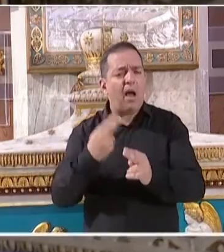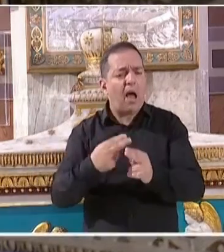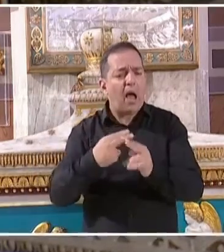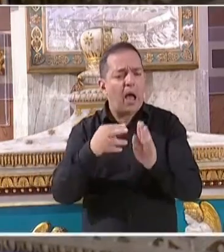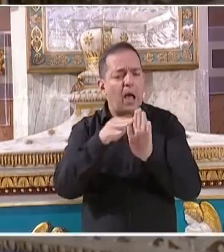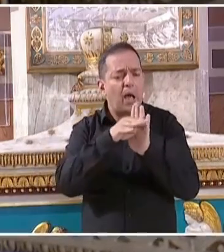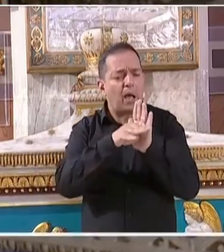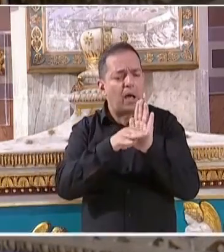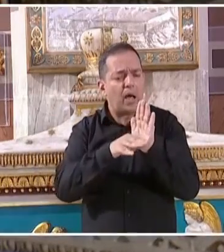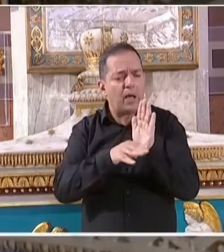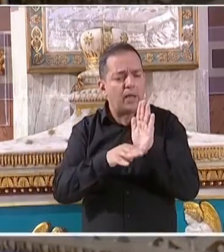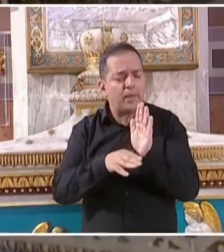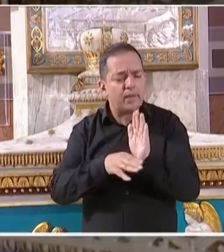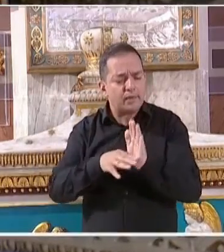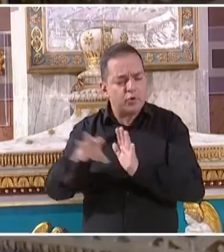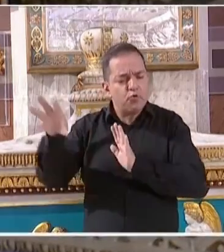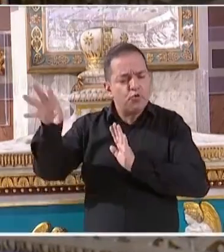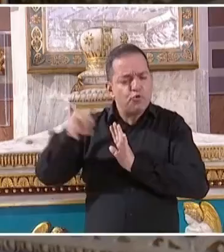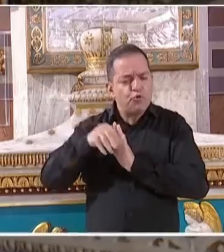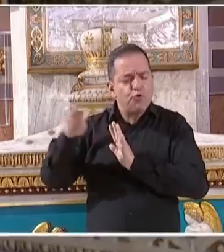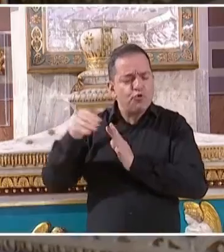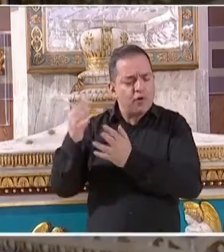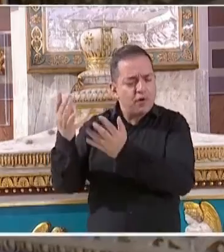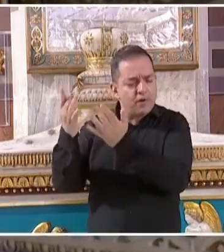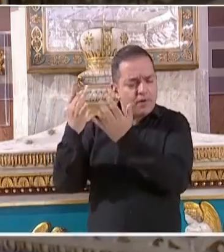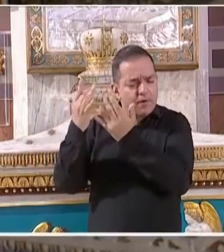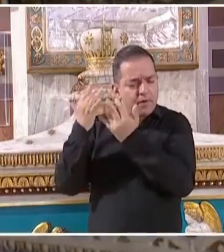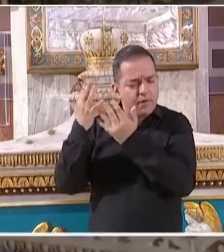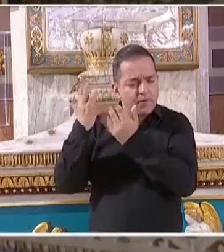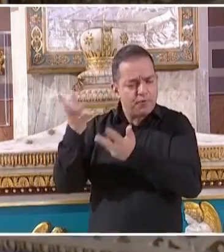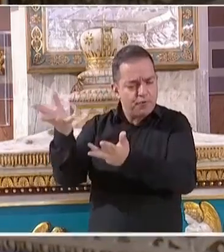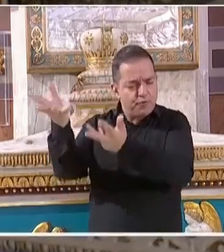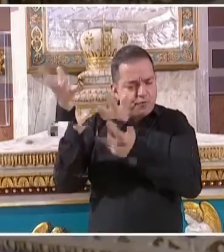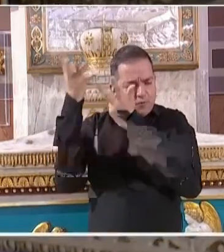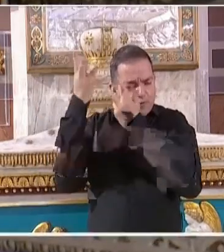μας, για να είμαστε κατά το δυνατόν